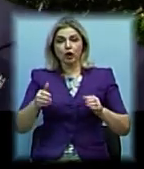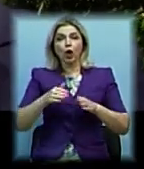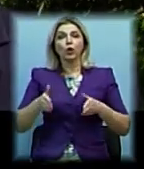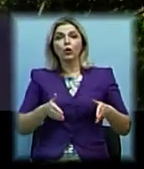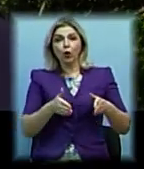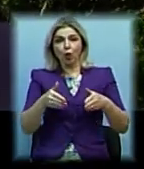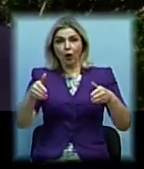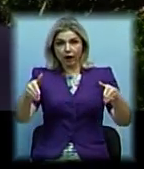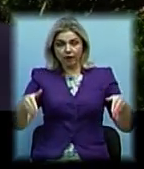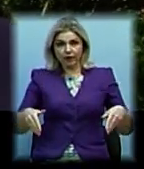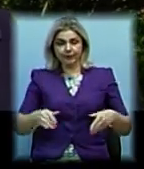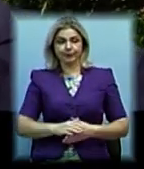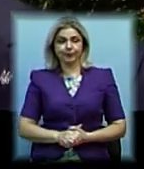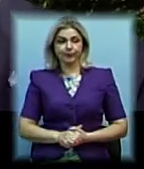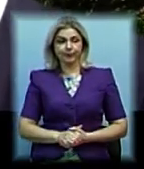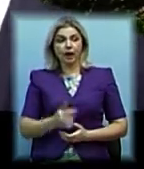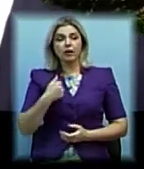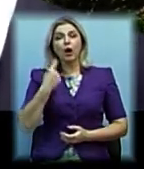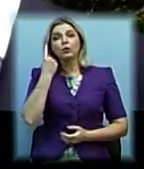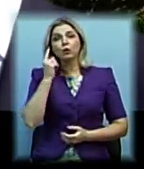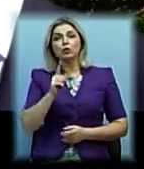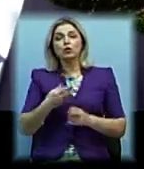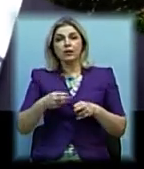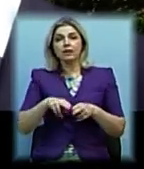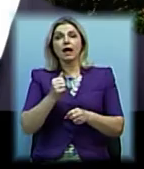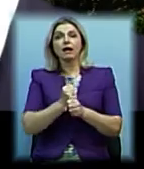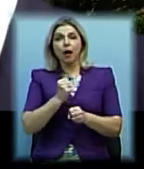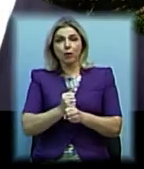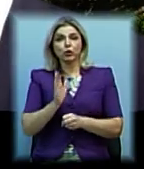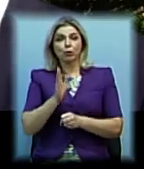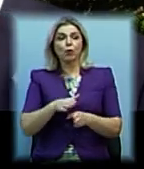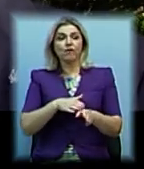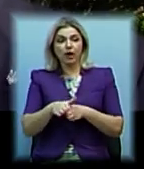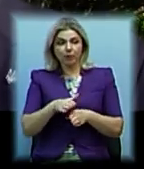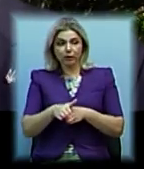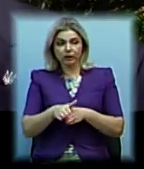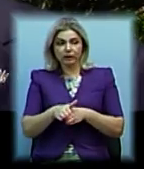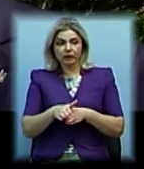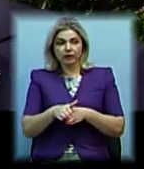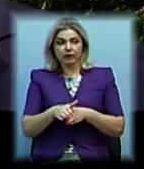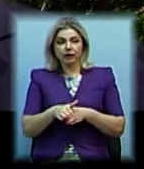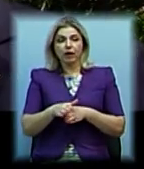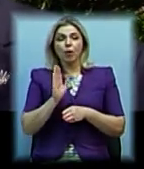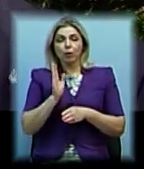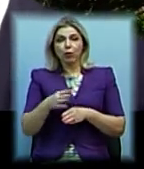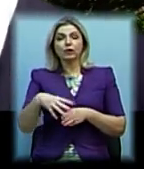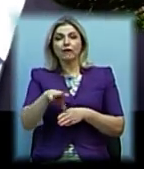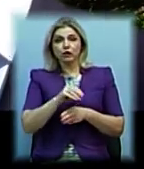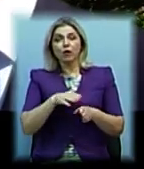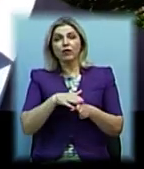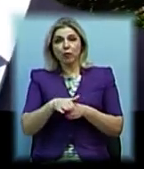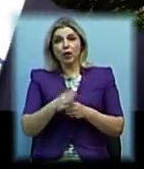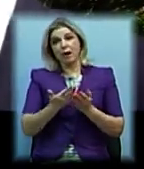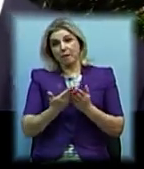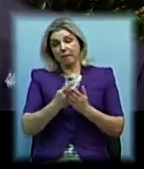зупиночних комплексів. Я думаю, що ці роботи будуть зроблені протягом місяця. Ми завершимо вже повністю. Ще